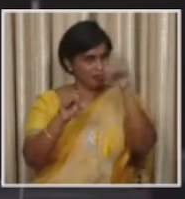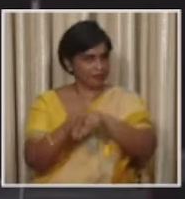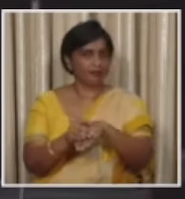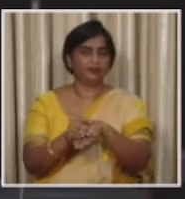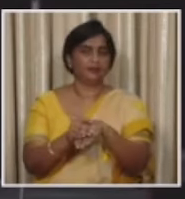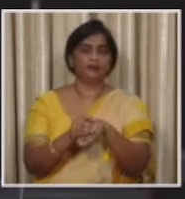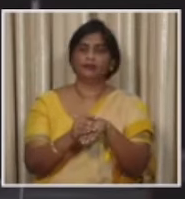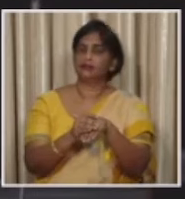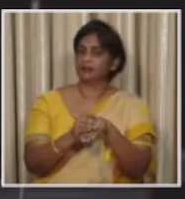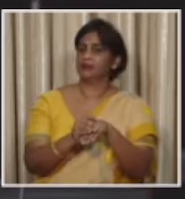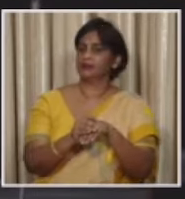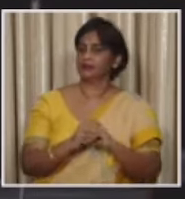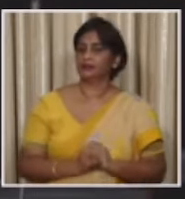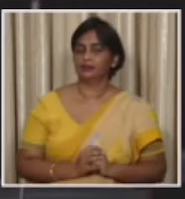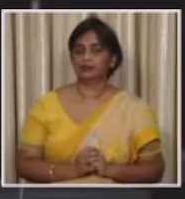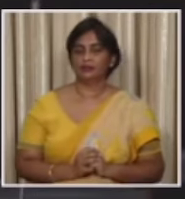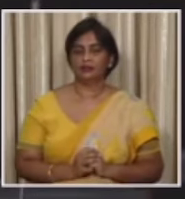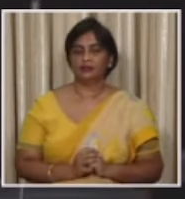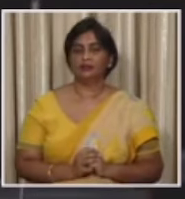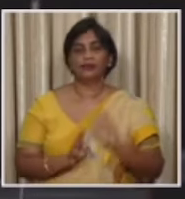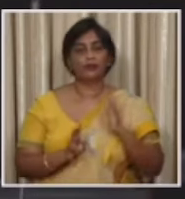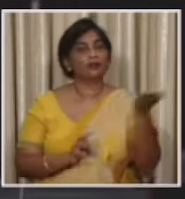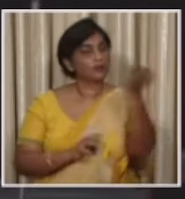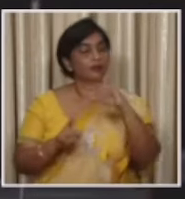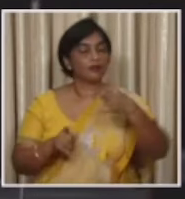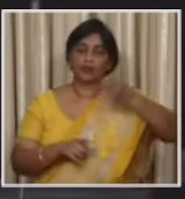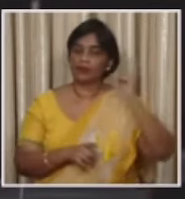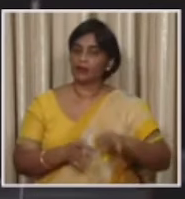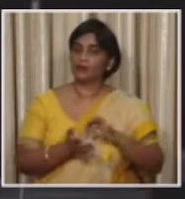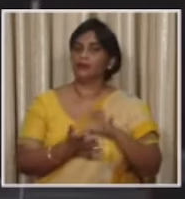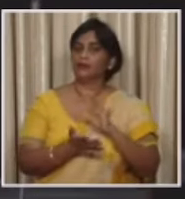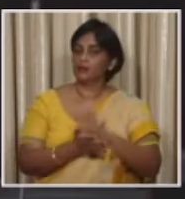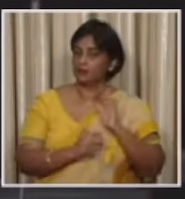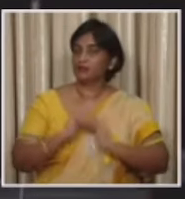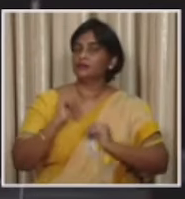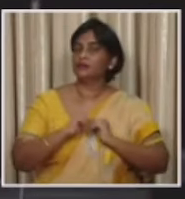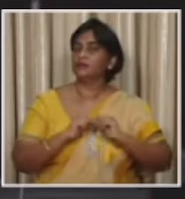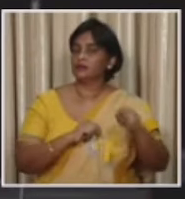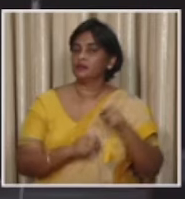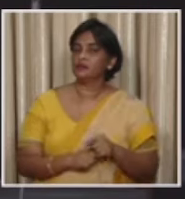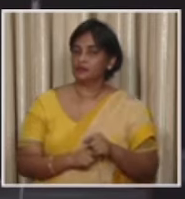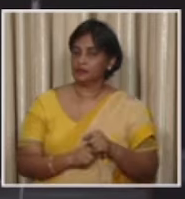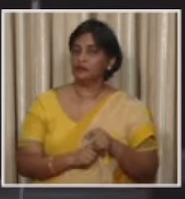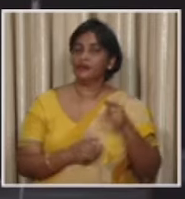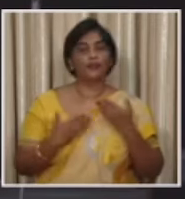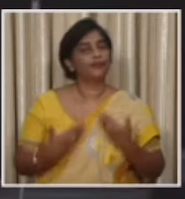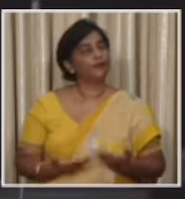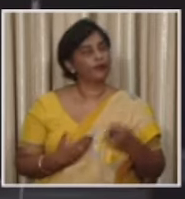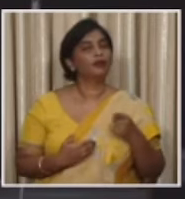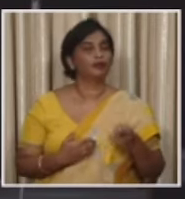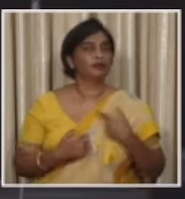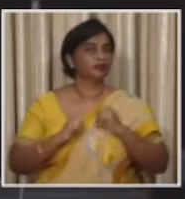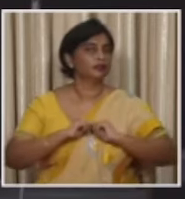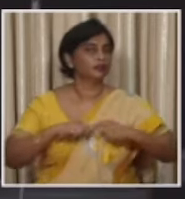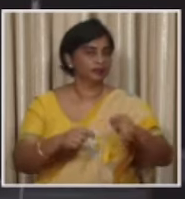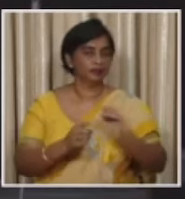වෙලාවේ පාර්ලිමේන්තුව නියෝජනය කරලා තියෙනවා. එහෙනම් ඔබතුමාල එකගතාවයක් පළ කරලා තියෙන ක්‍රමයක් තමයි මේ වර්තමානයේදී අපි